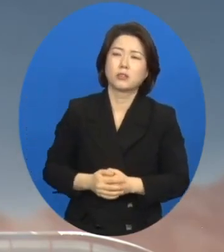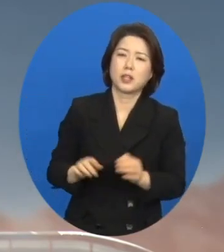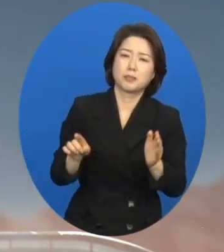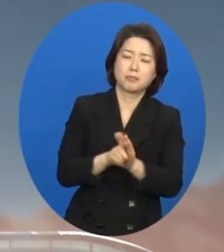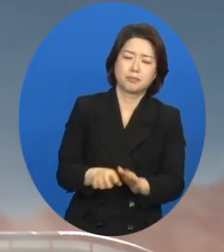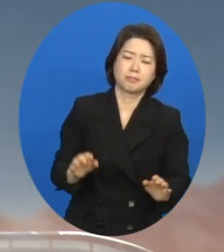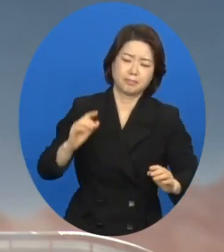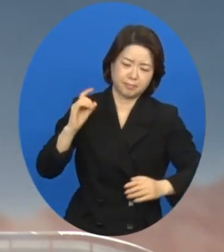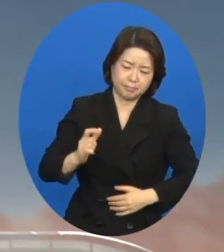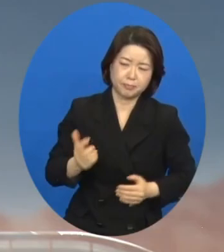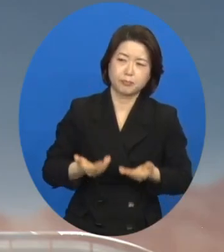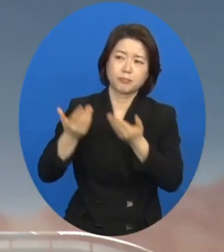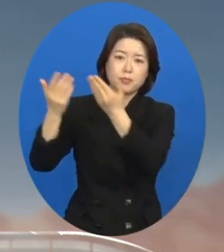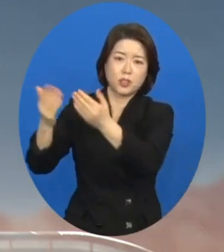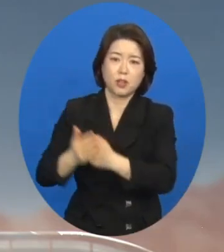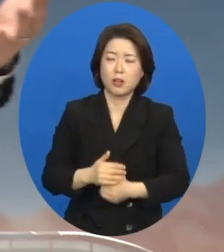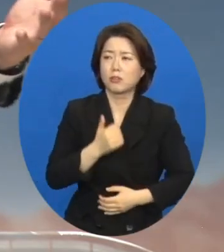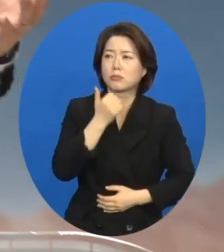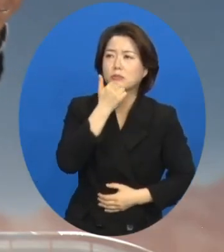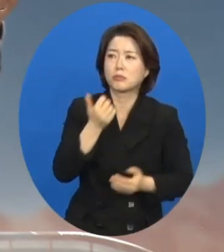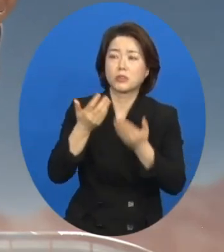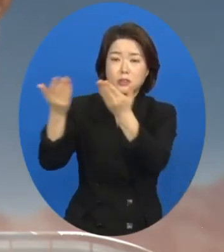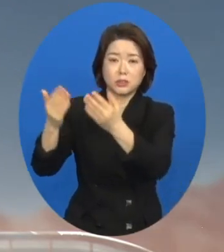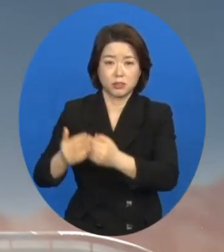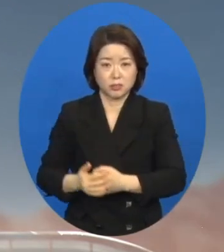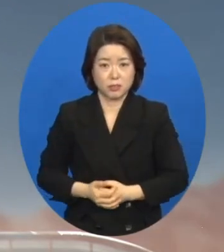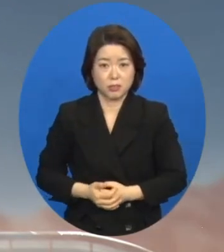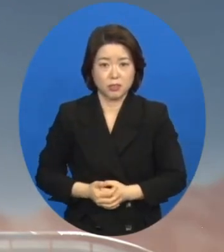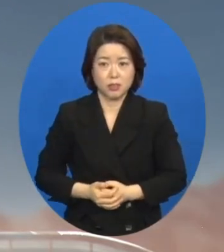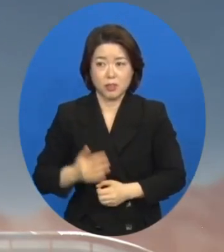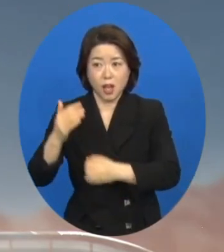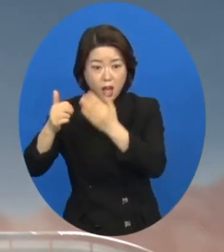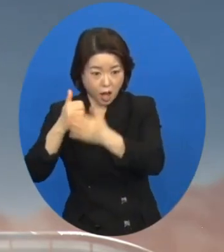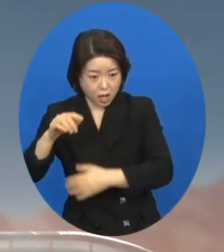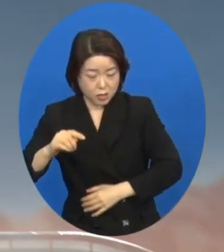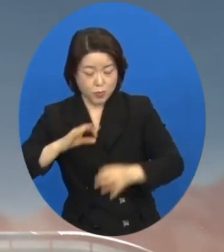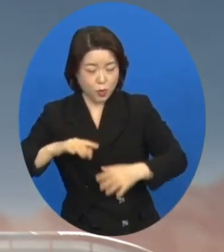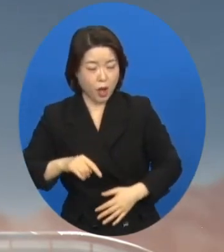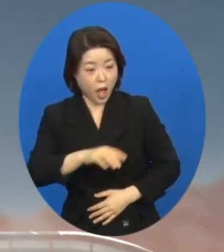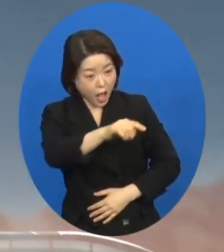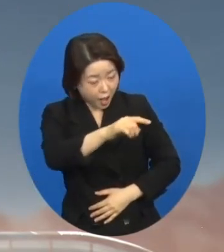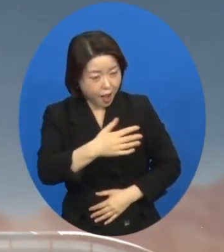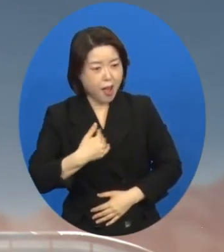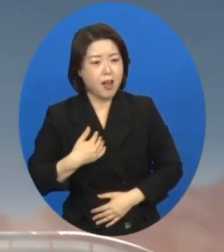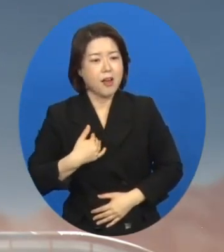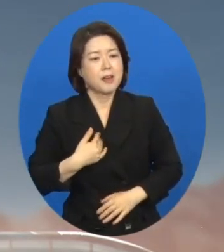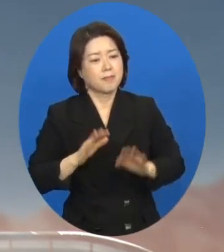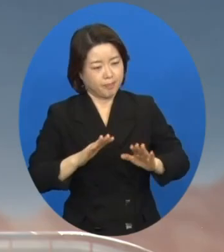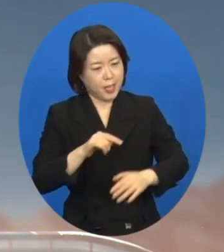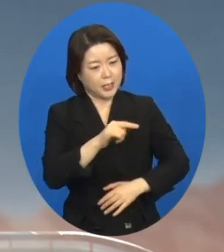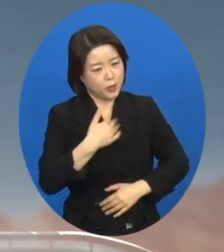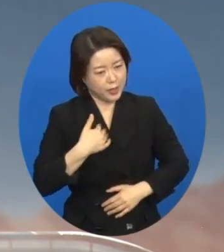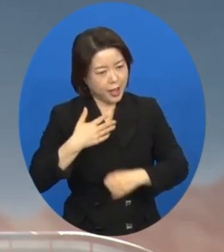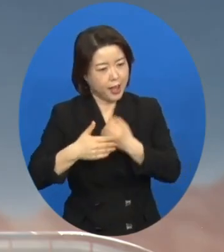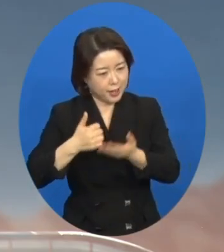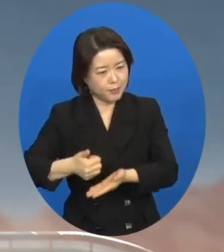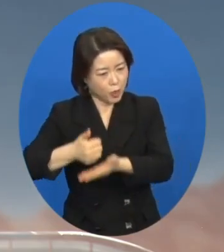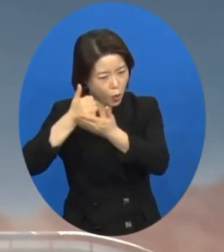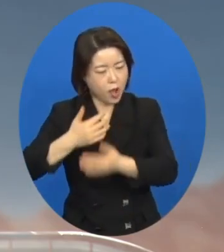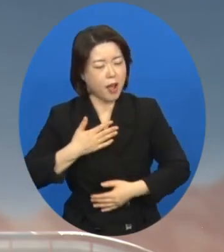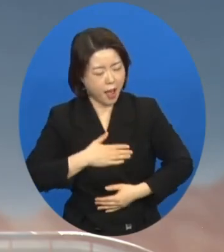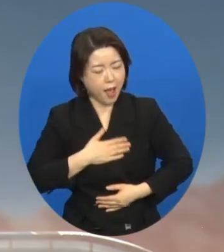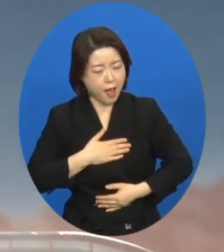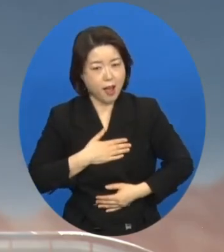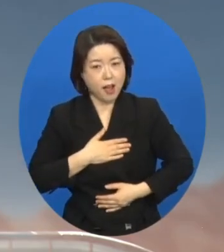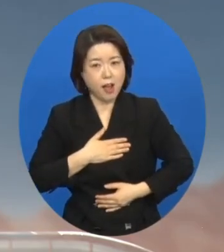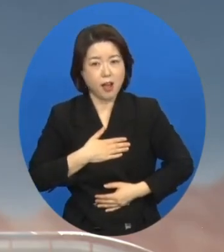하나님 이삭 드립니다. 하나님이 놀라가지고 이제서야 네가 나를 경외하는 줄 알았노라고 다시 돌려주잖아요. 그러니까